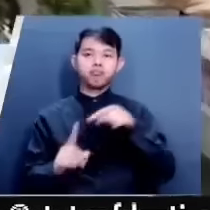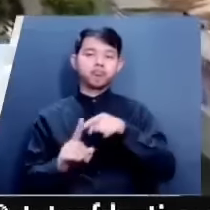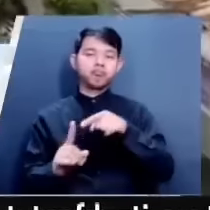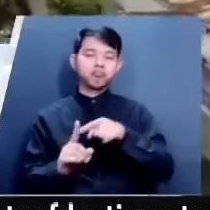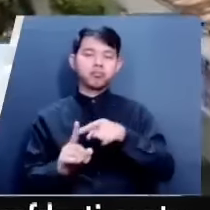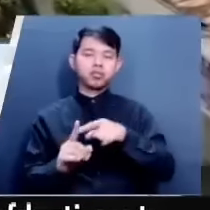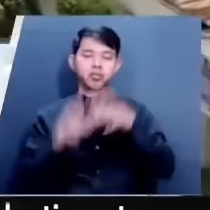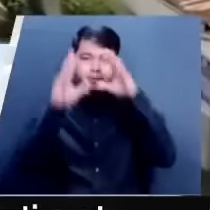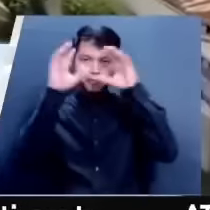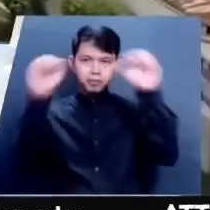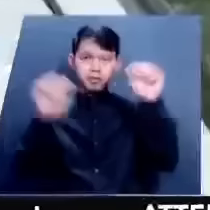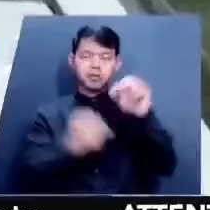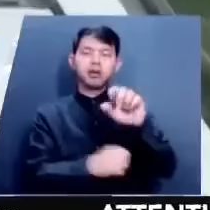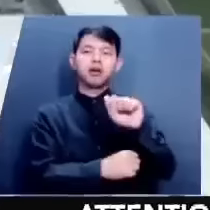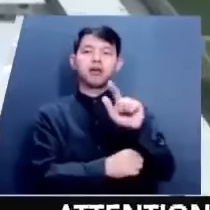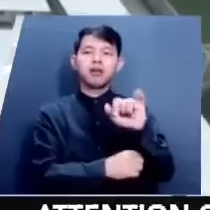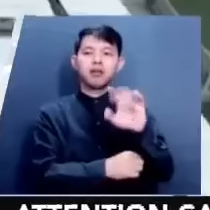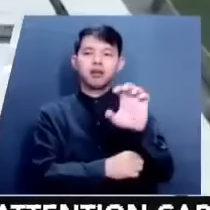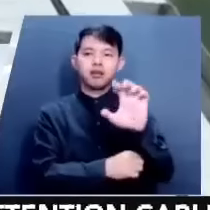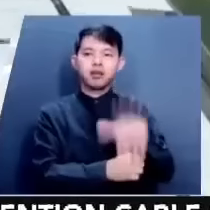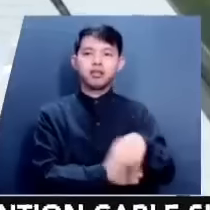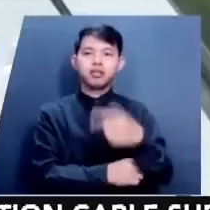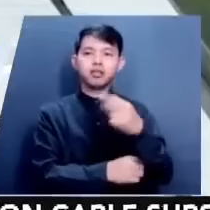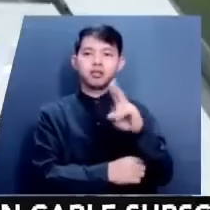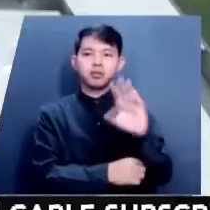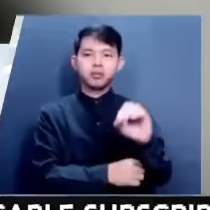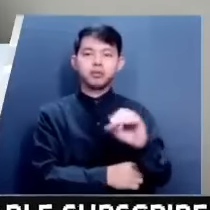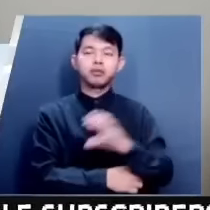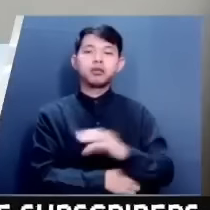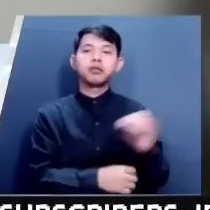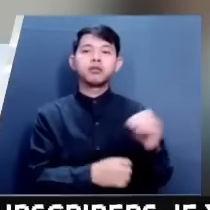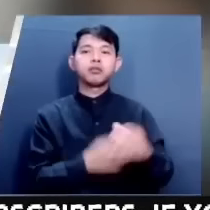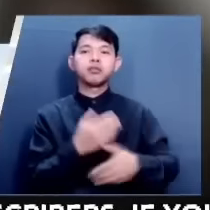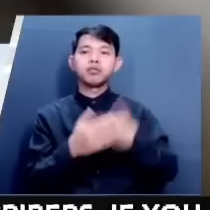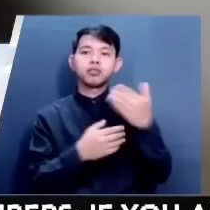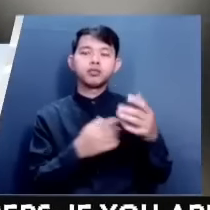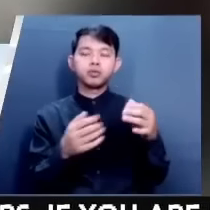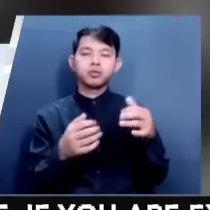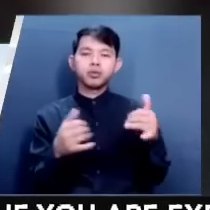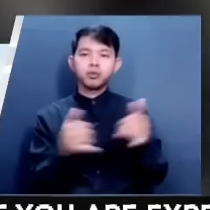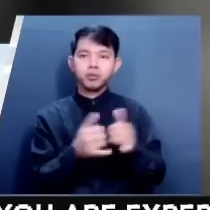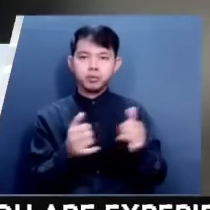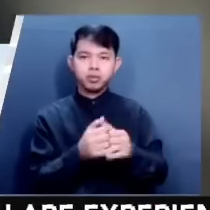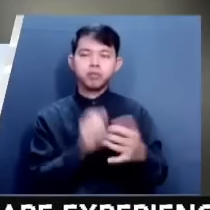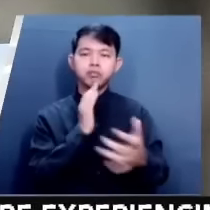Sa kaparehong compound din nag-operate ang Hong Seng Gaming Technology na nauna ng nire noong February